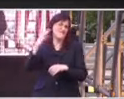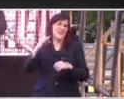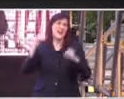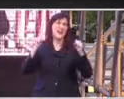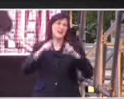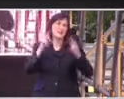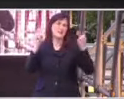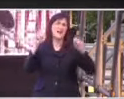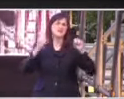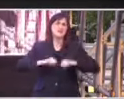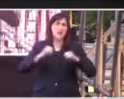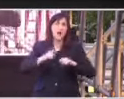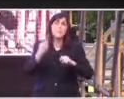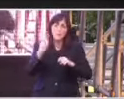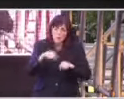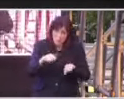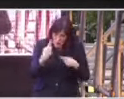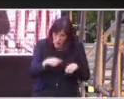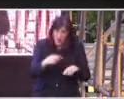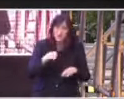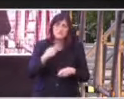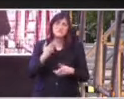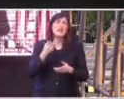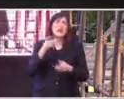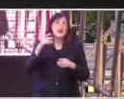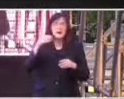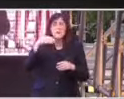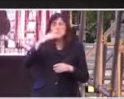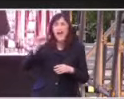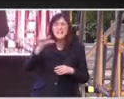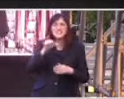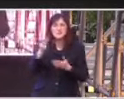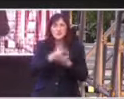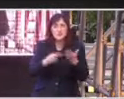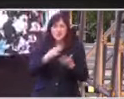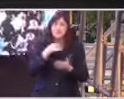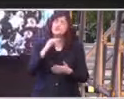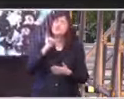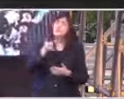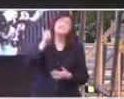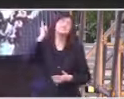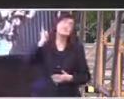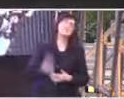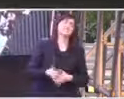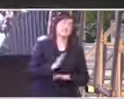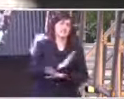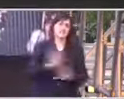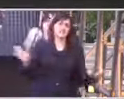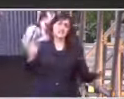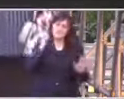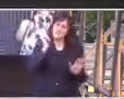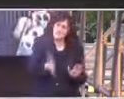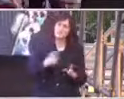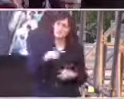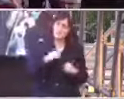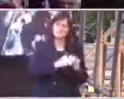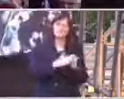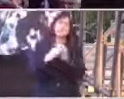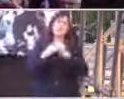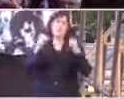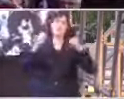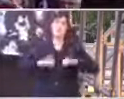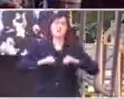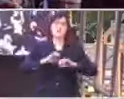sia ai 37 miliardi di euro del mese sulla sanità Mentre gli altri dicono uno ideologico C'è una differenza di